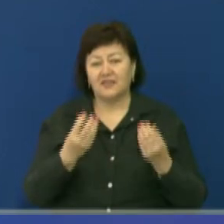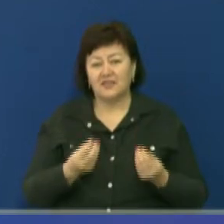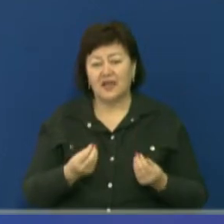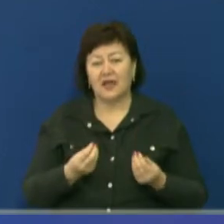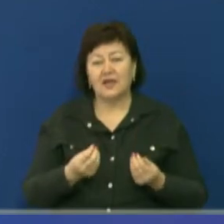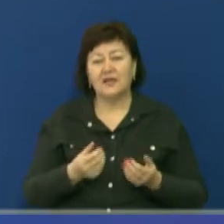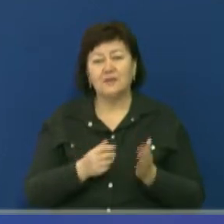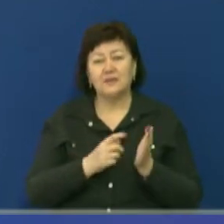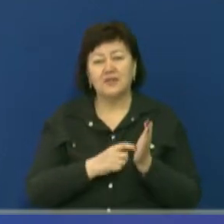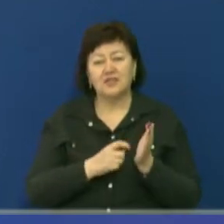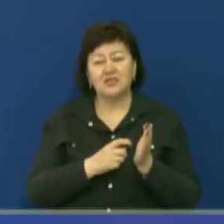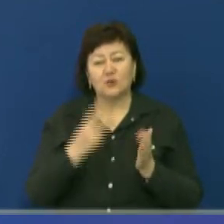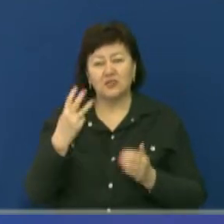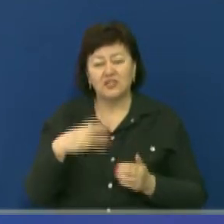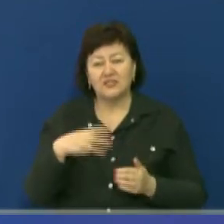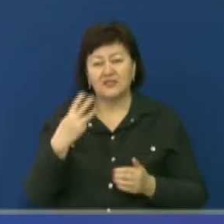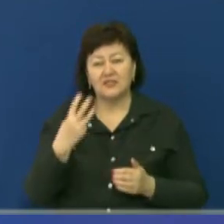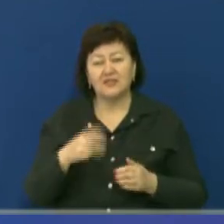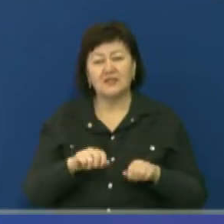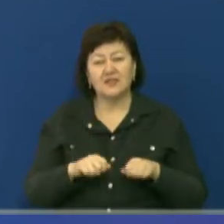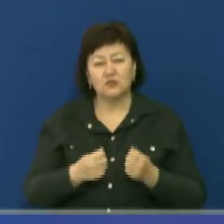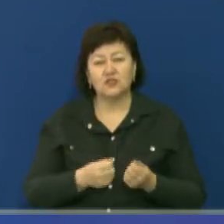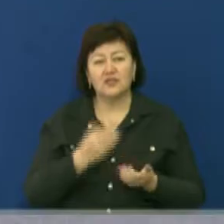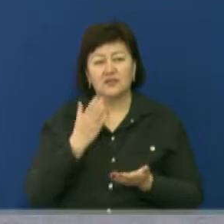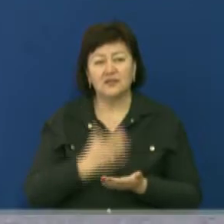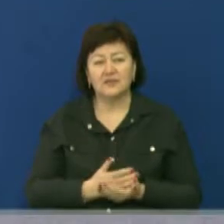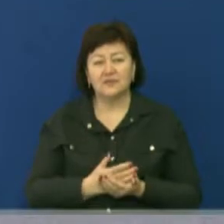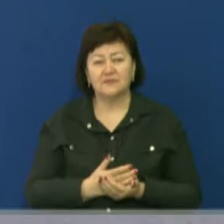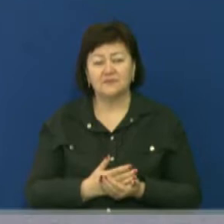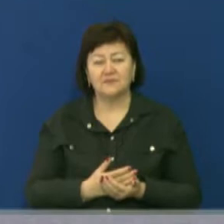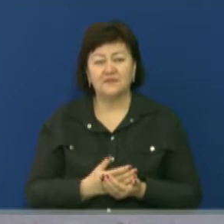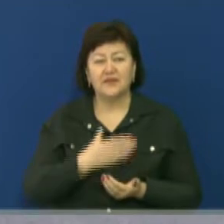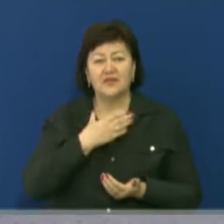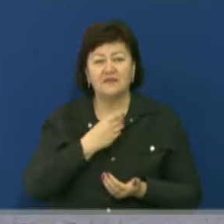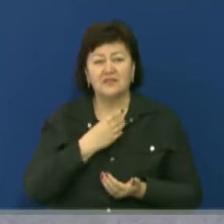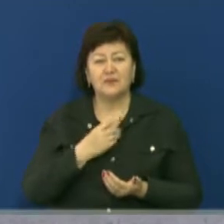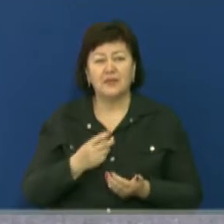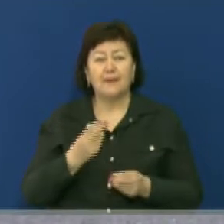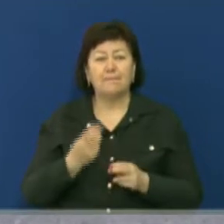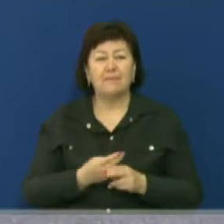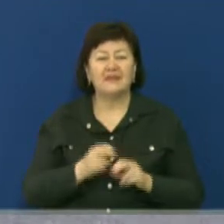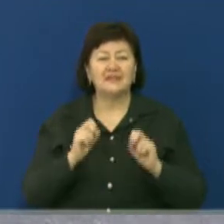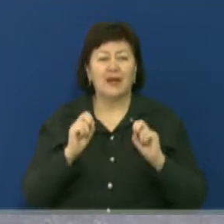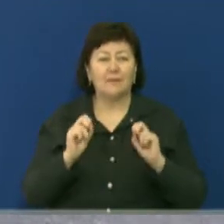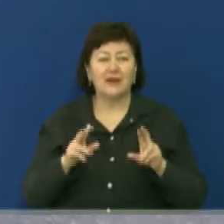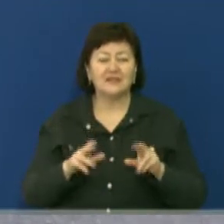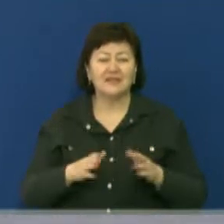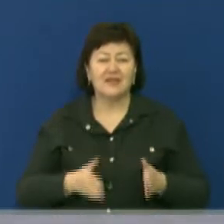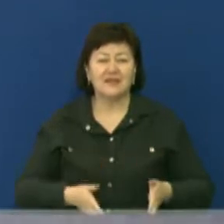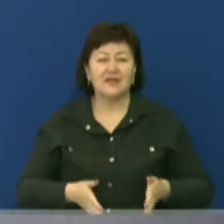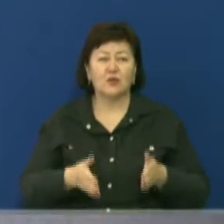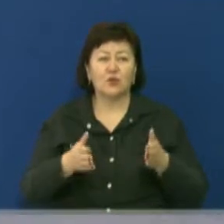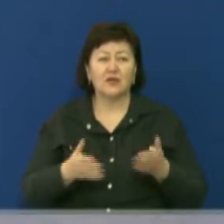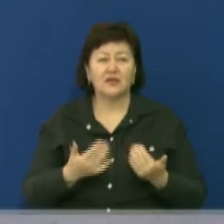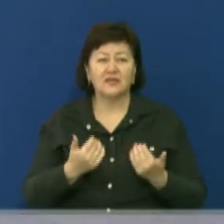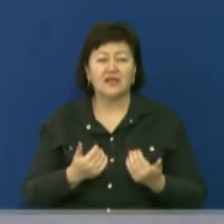бойынша 633 ереже бұзу фактілері анықталды. Семейде қауіпсіз жол жедел алдын алу шарасы өтуде. Оның басты